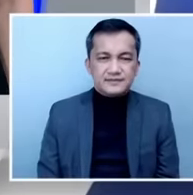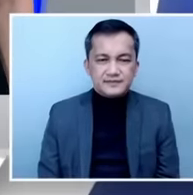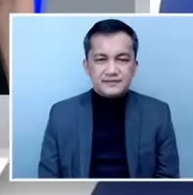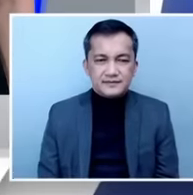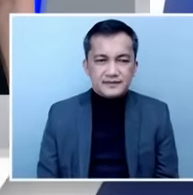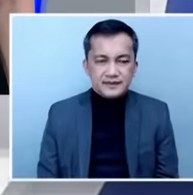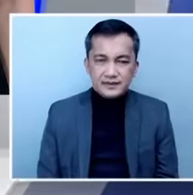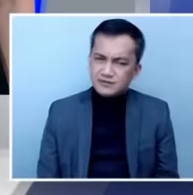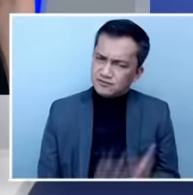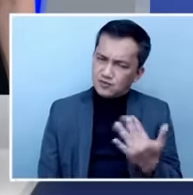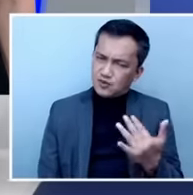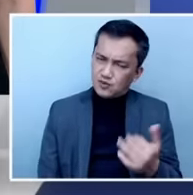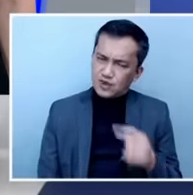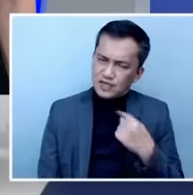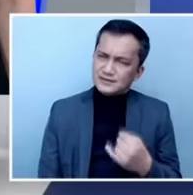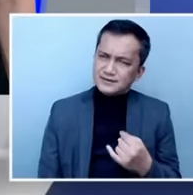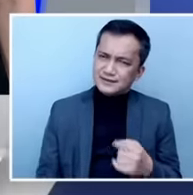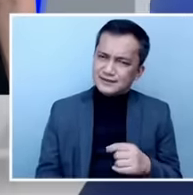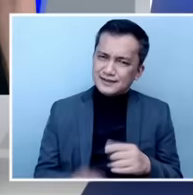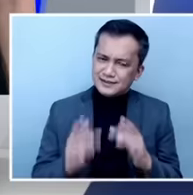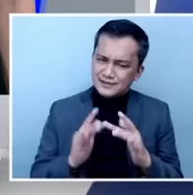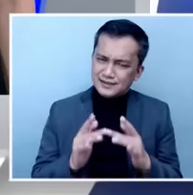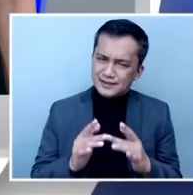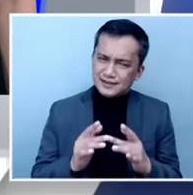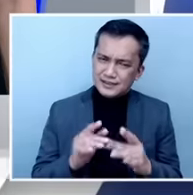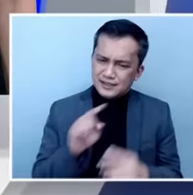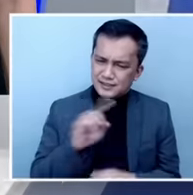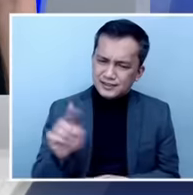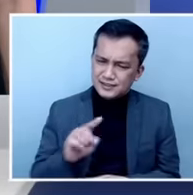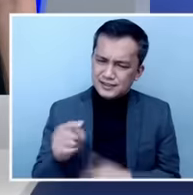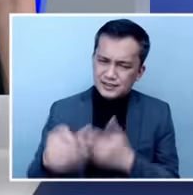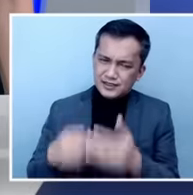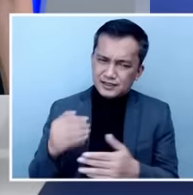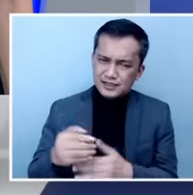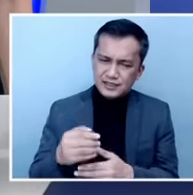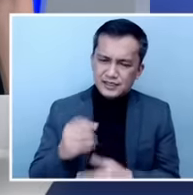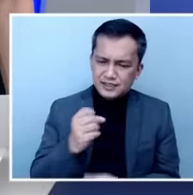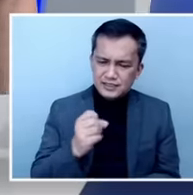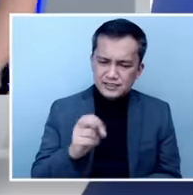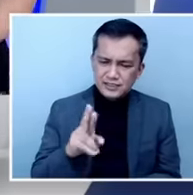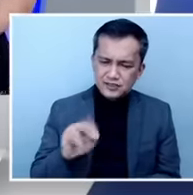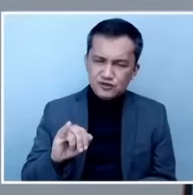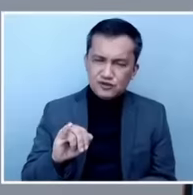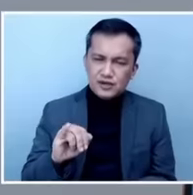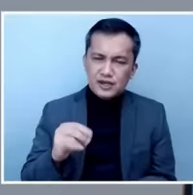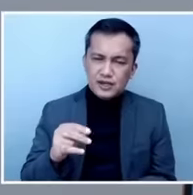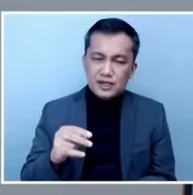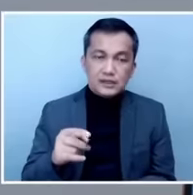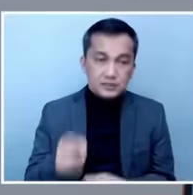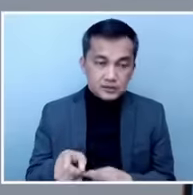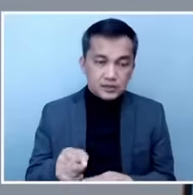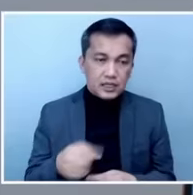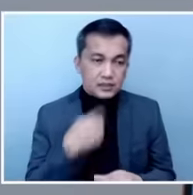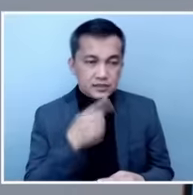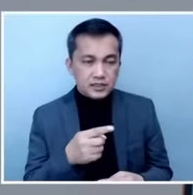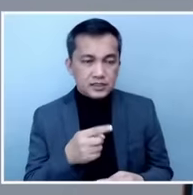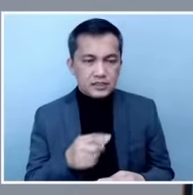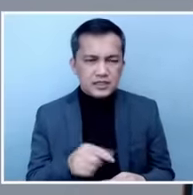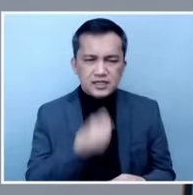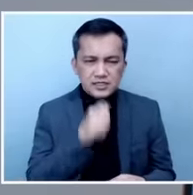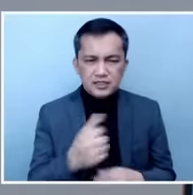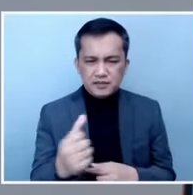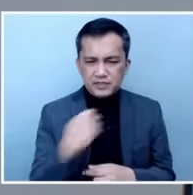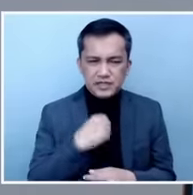Gretchen, bakit laman ng social media si Z ng seryeng Senior High? Ati B, hindi nagpakabog sa mga eksena si